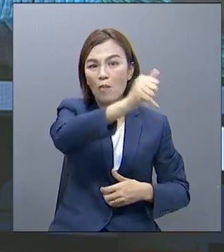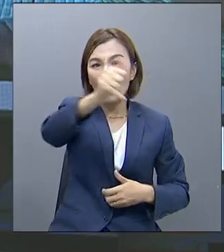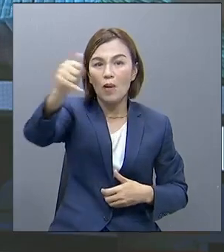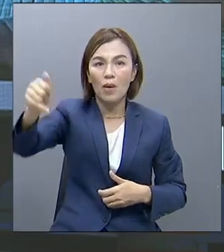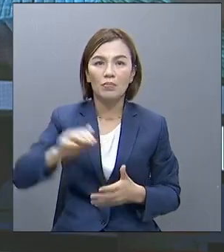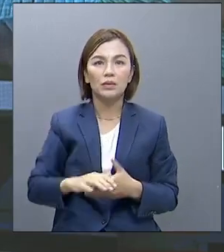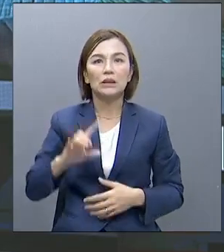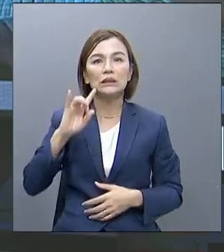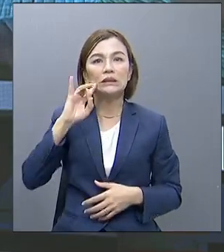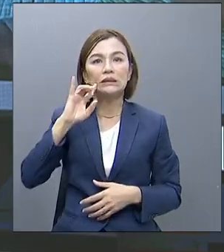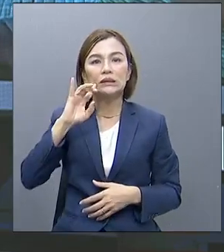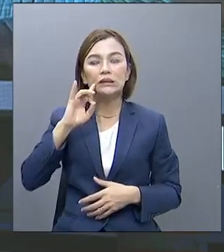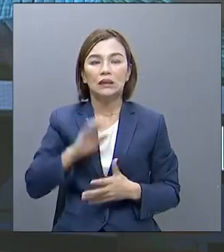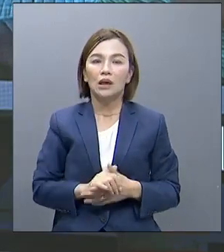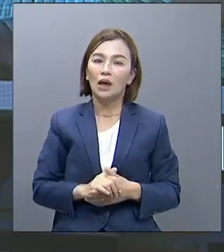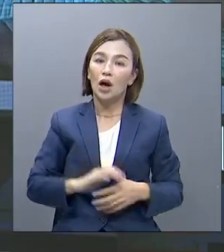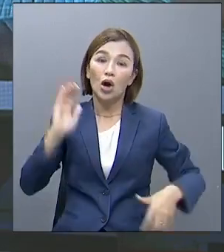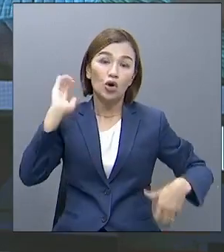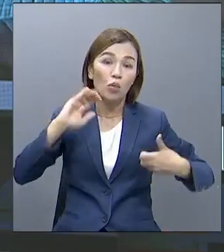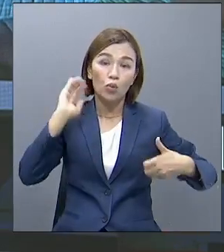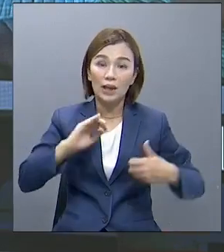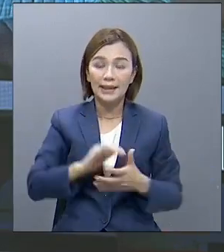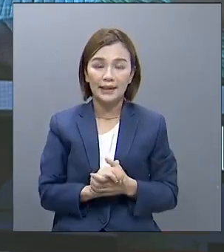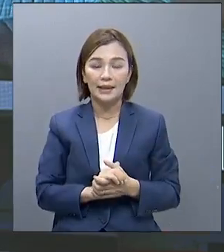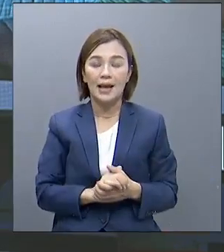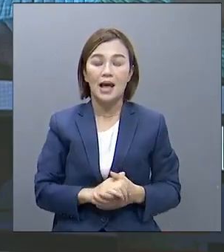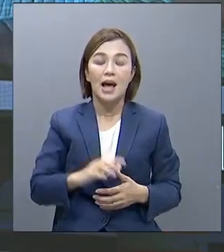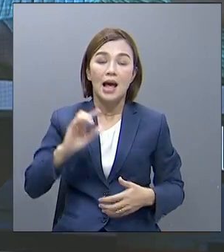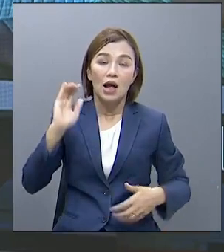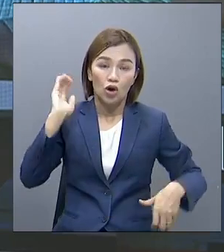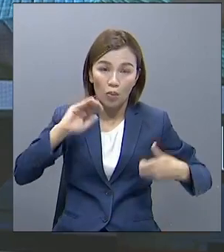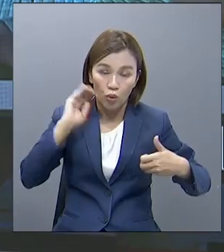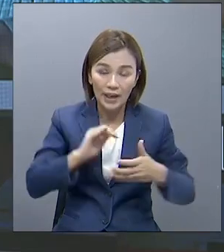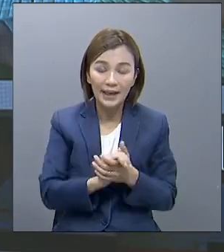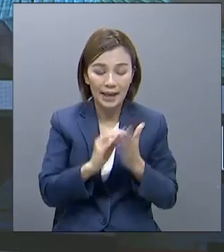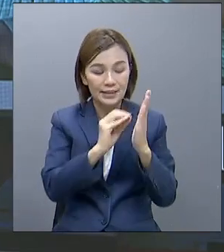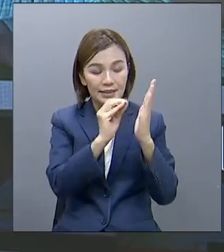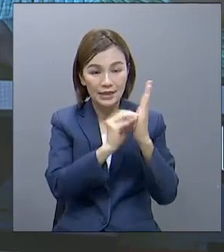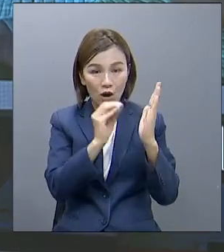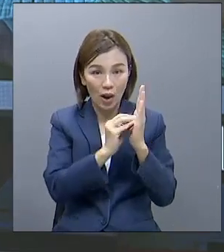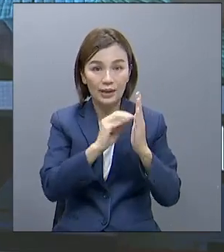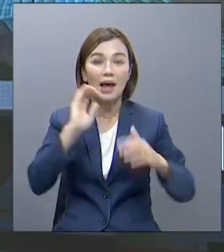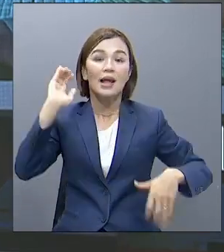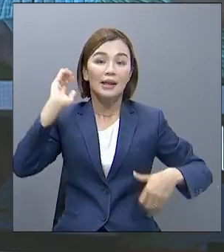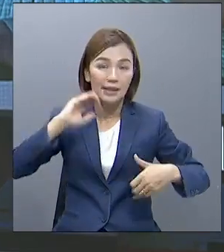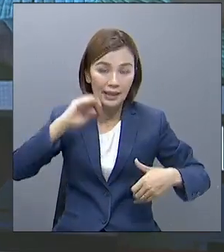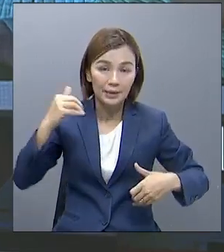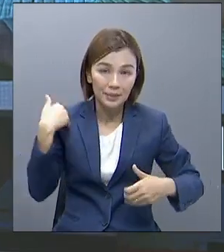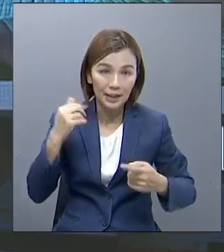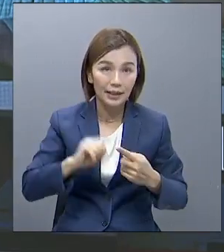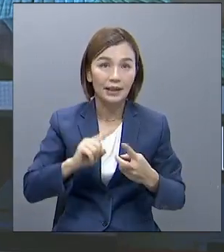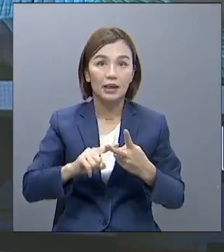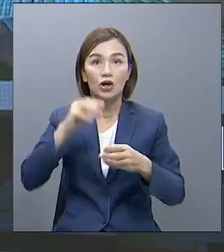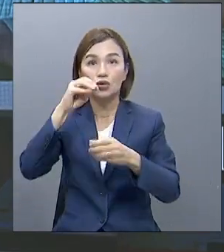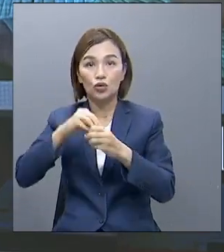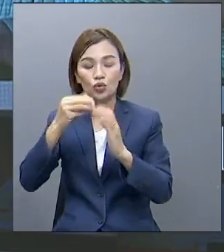เดือดร้อนค่ะใครบอกว่าลพบุรีมีลิงที่อื่นก็มีเหมือนกันค่ะเป็นความทุกข์ใจของชาวบ้านที่อำเภอป่าติ้วจังหวัด